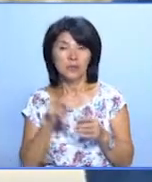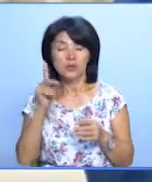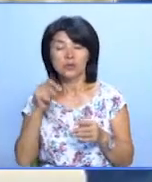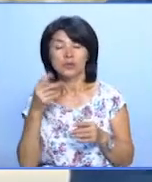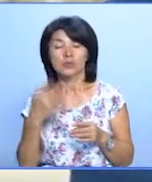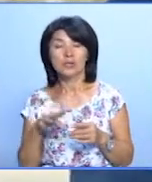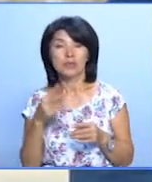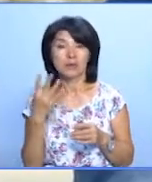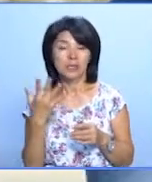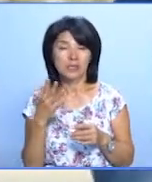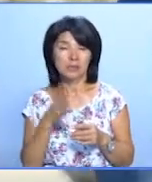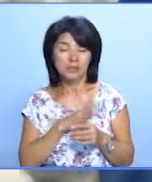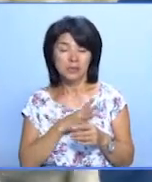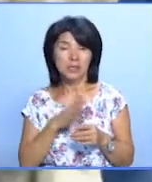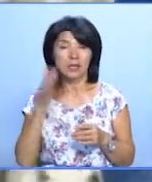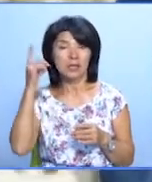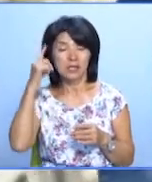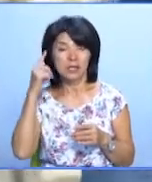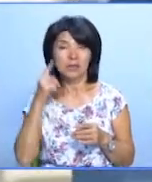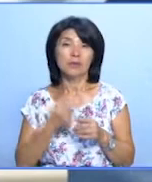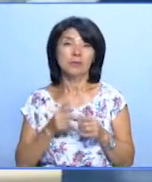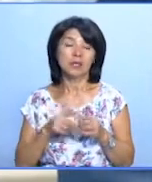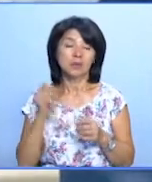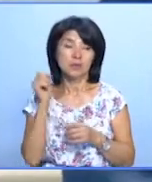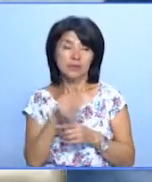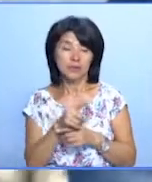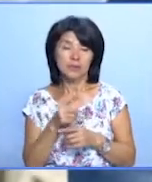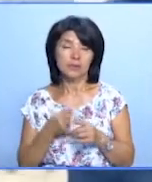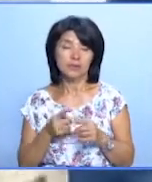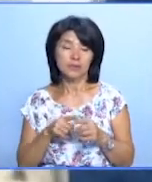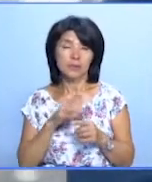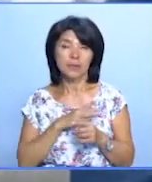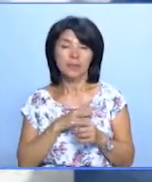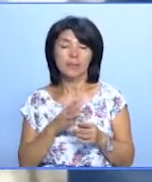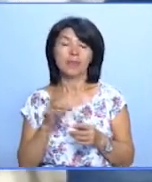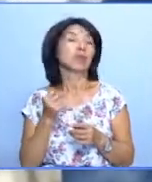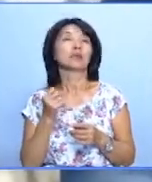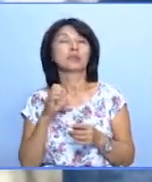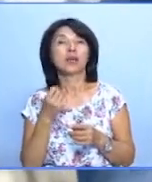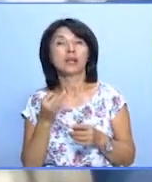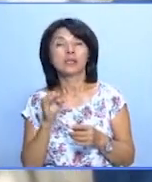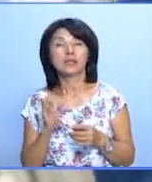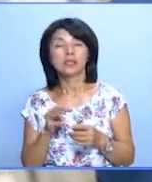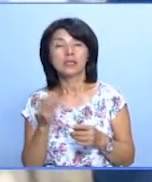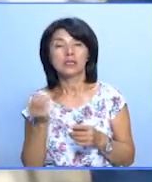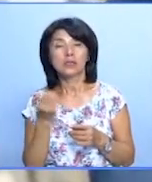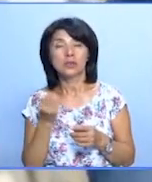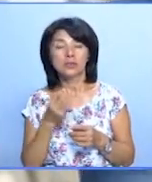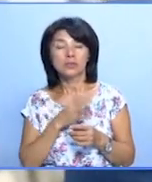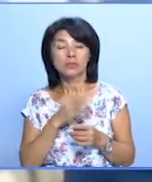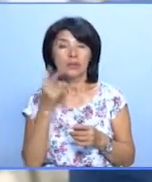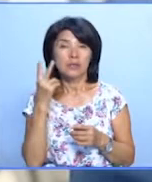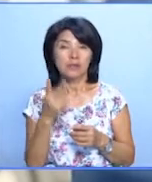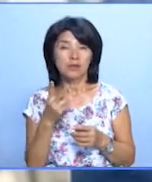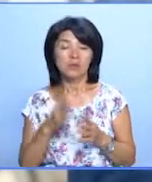яғни уәкілдік деген осы сайт арқылы тапсырыс берген кісілер болды. Сосын сайт арқылы және 2 қара малға